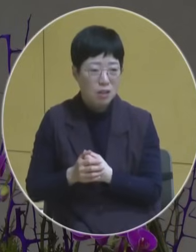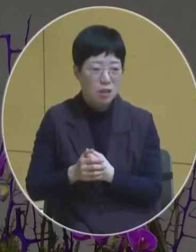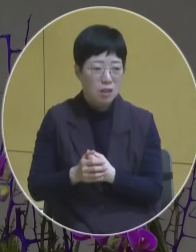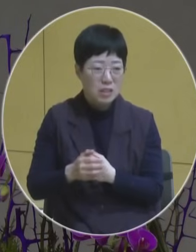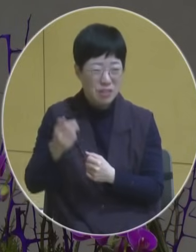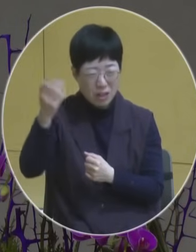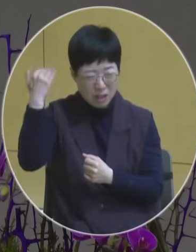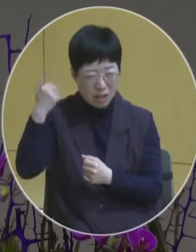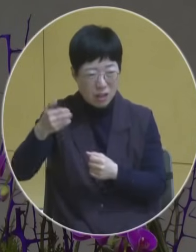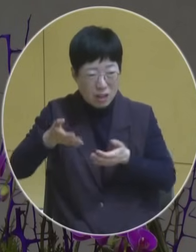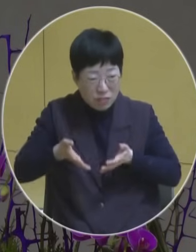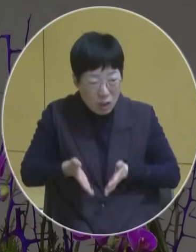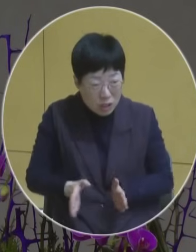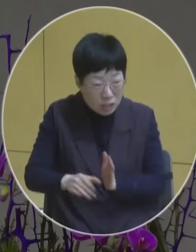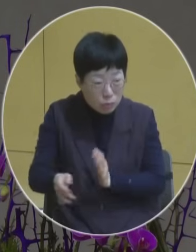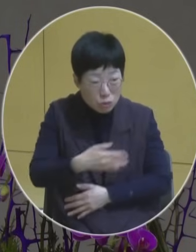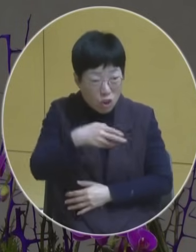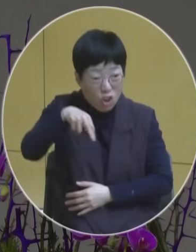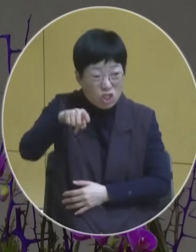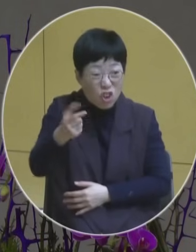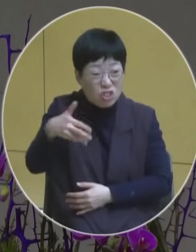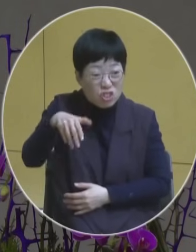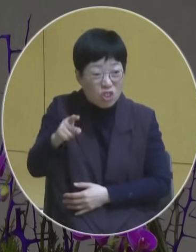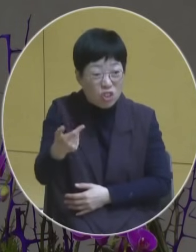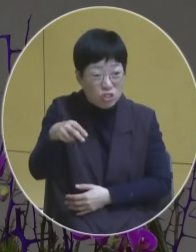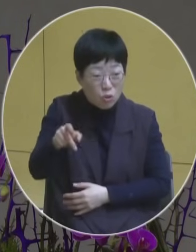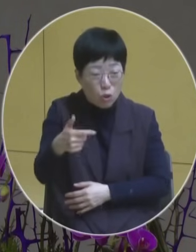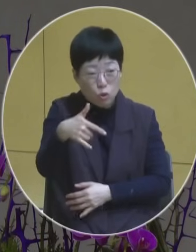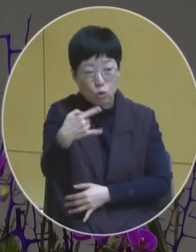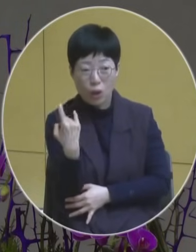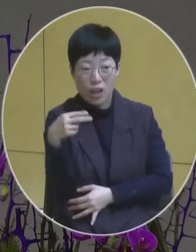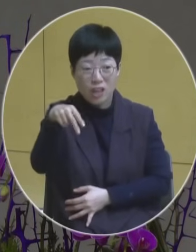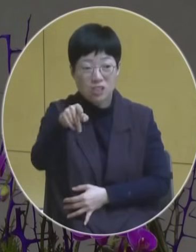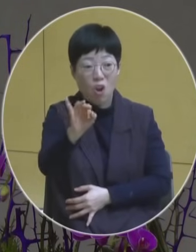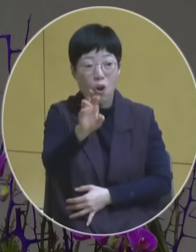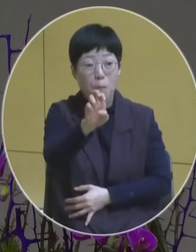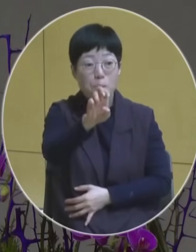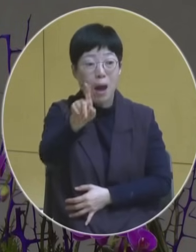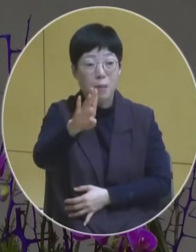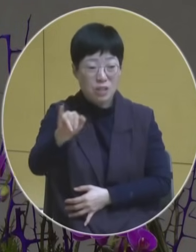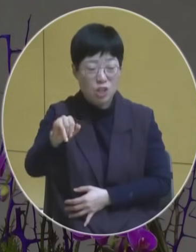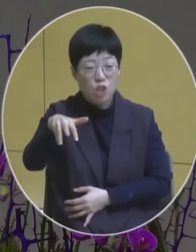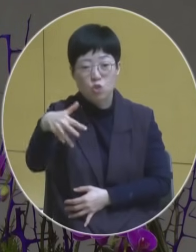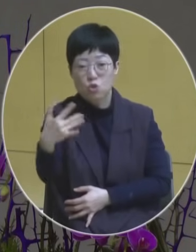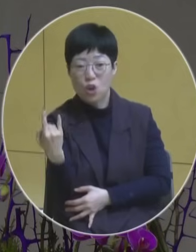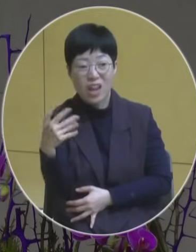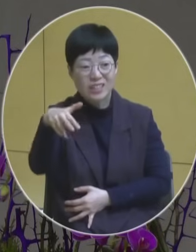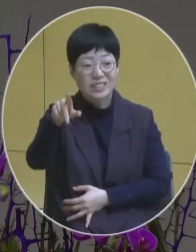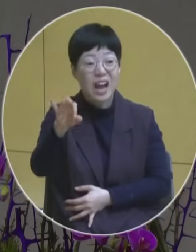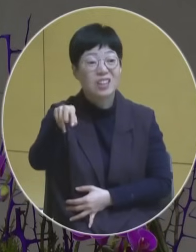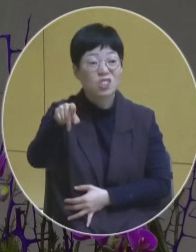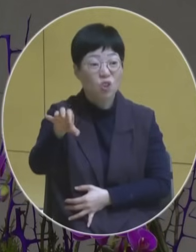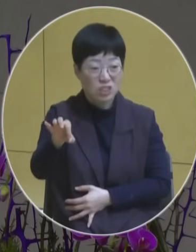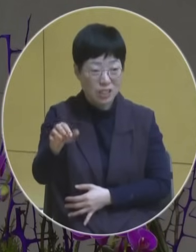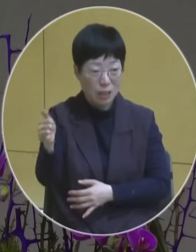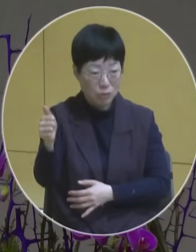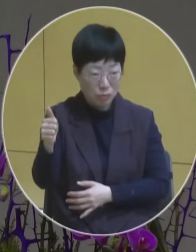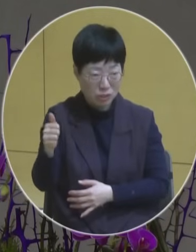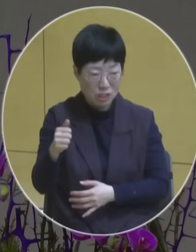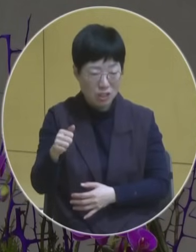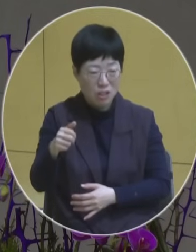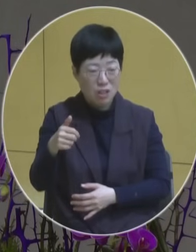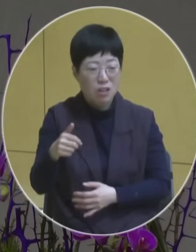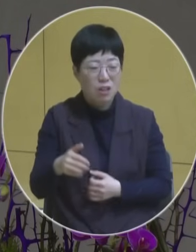손천성 내비 뇌성마비를 앓았던 중증장애인 중에 최창현 씨라는 분이 있습니다. 최근에 59이니까